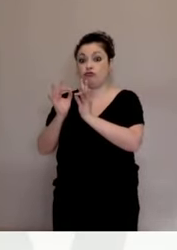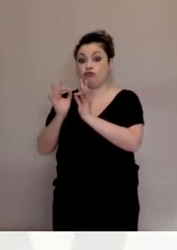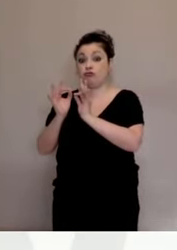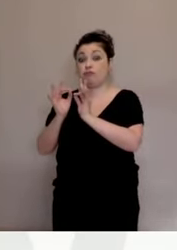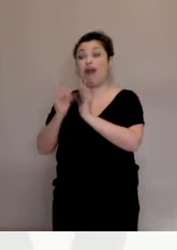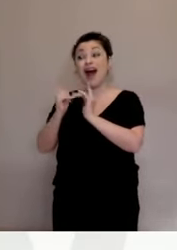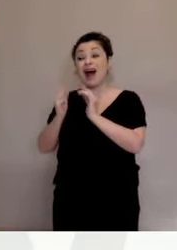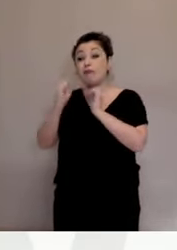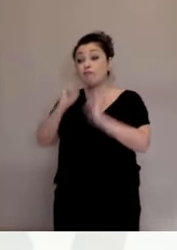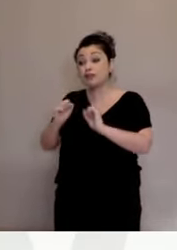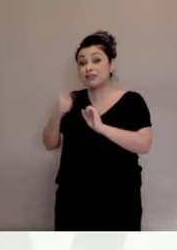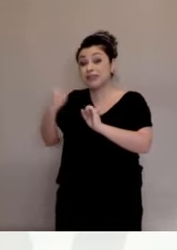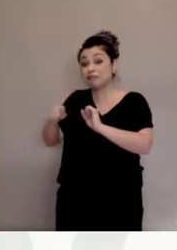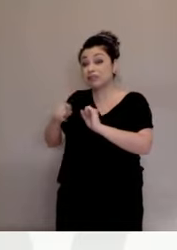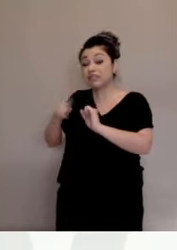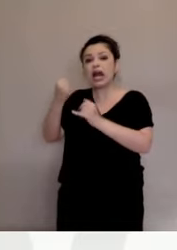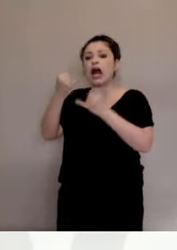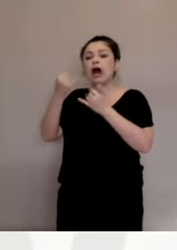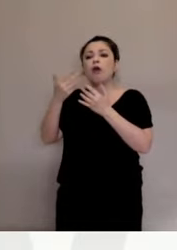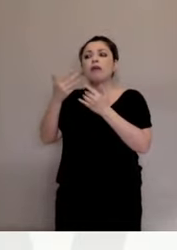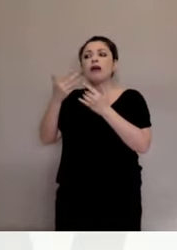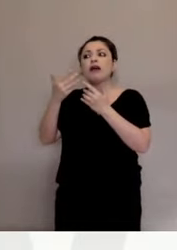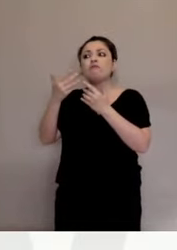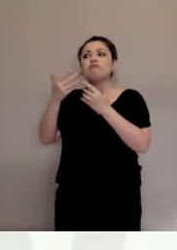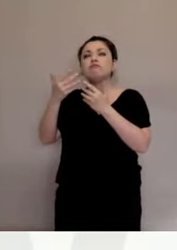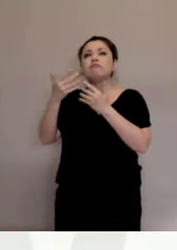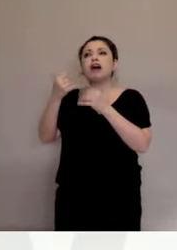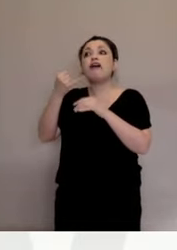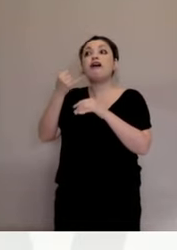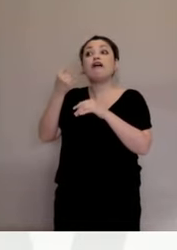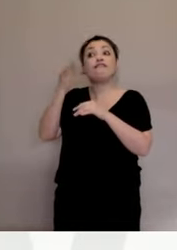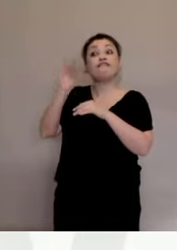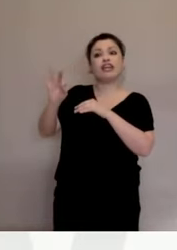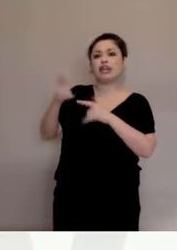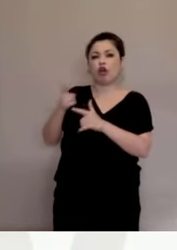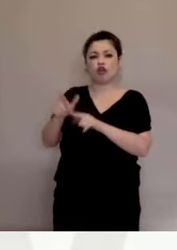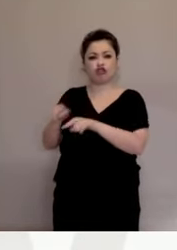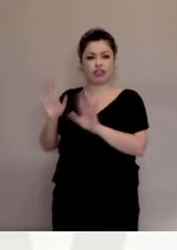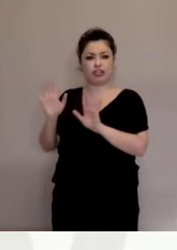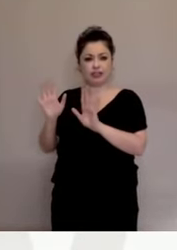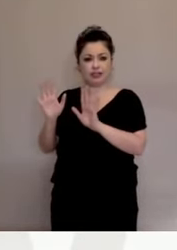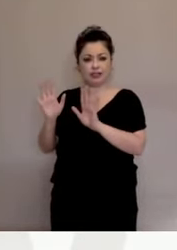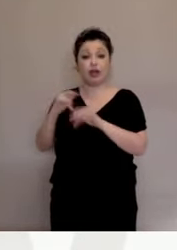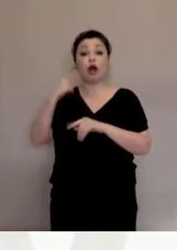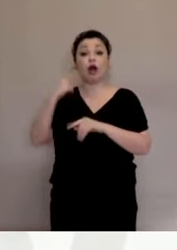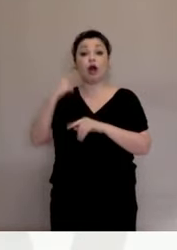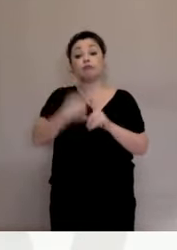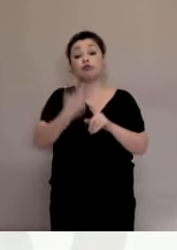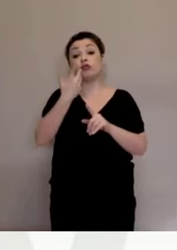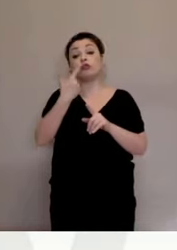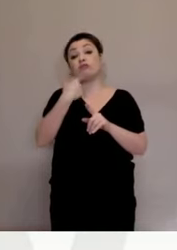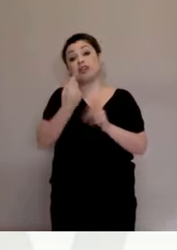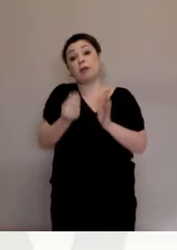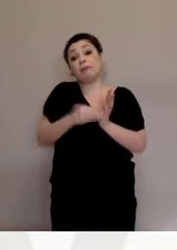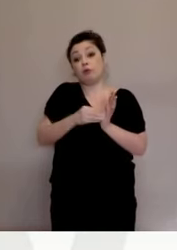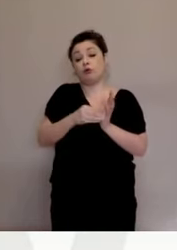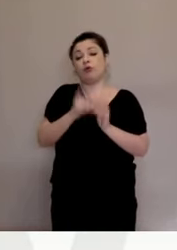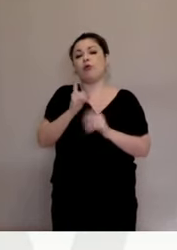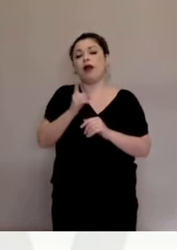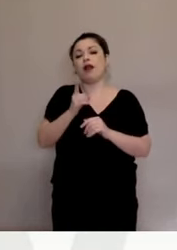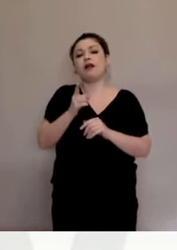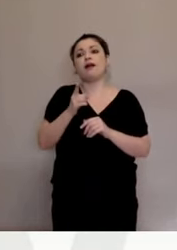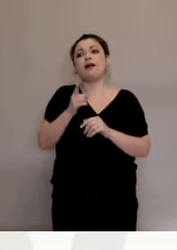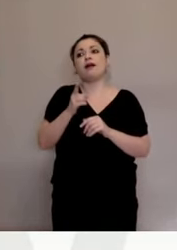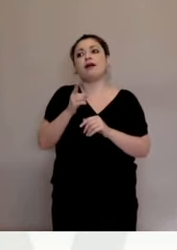fine. E poi direi una cosa di più. Perché non sarebbe